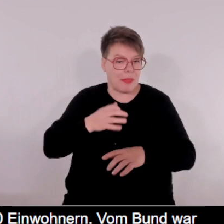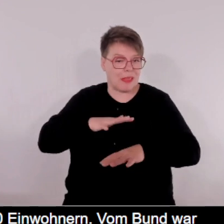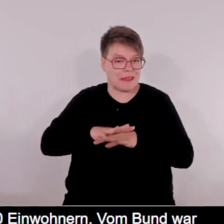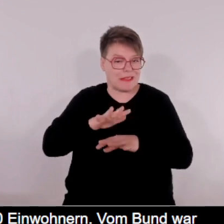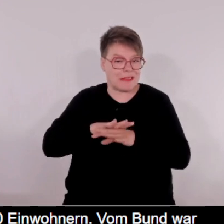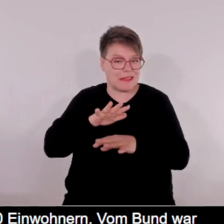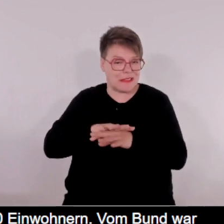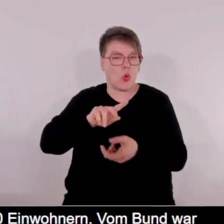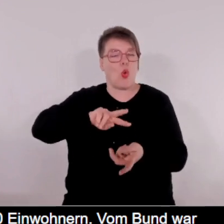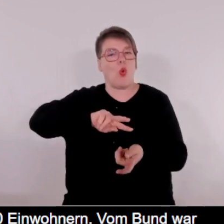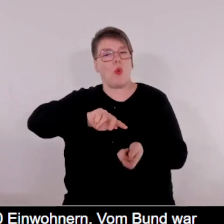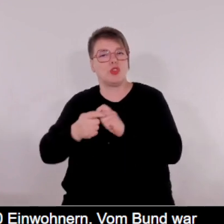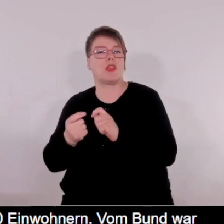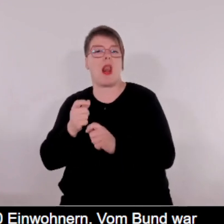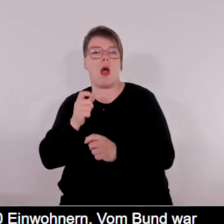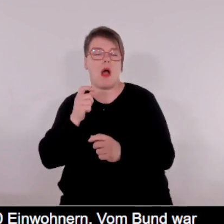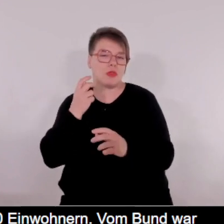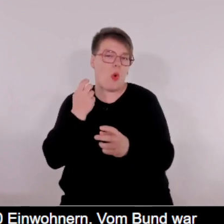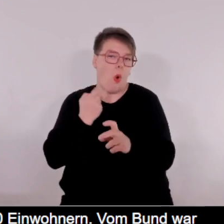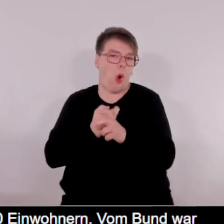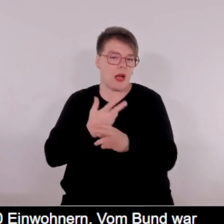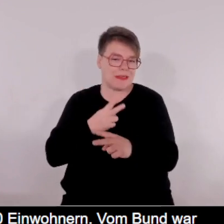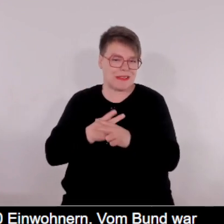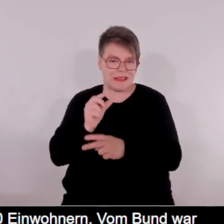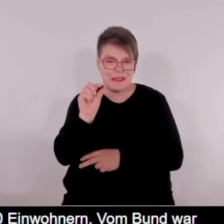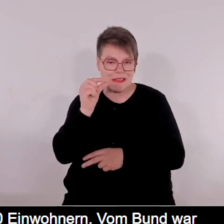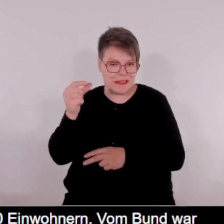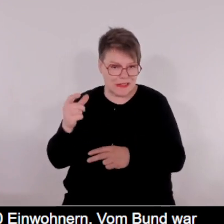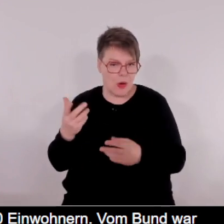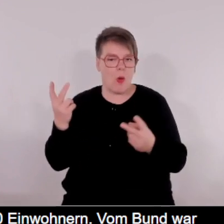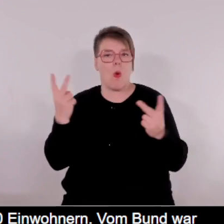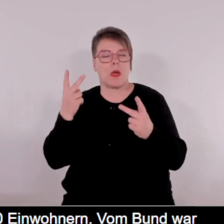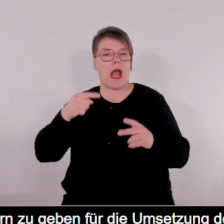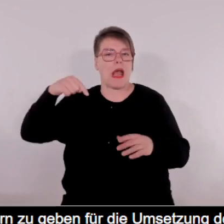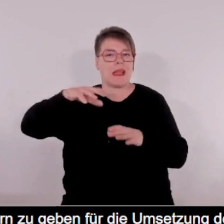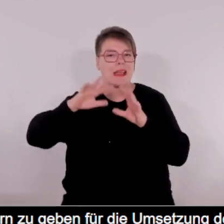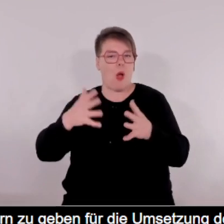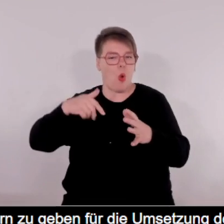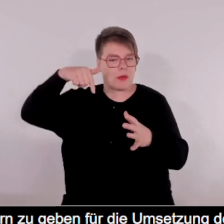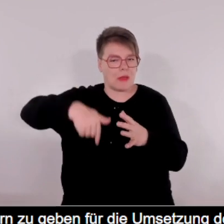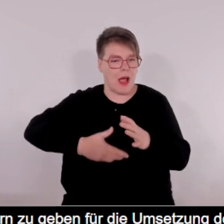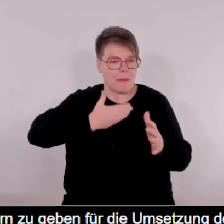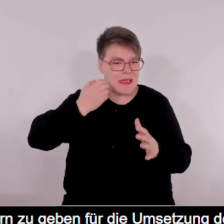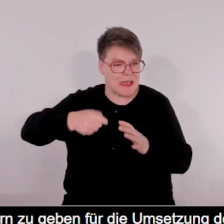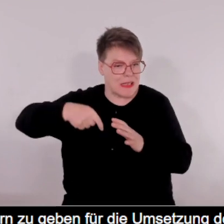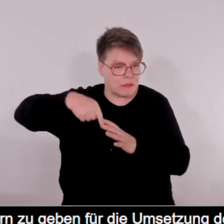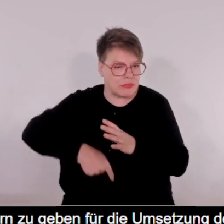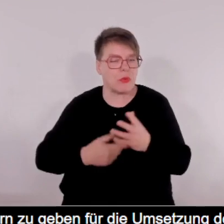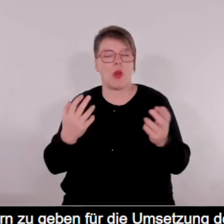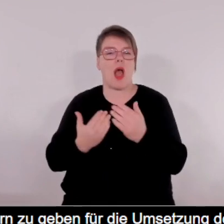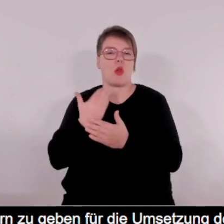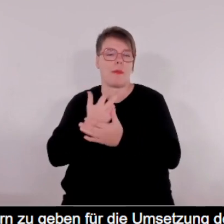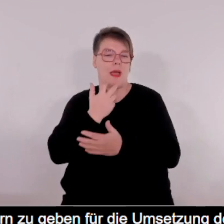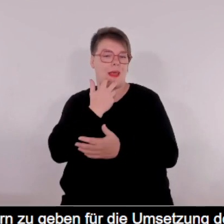Die Kommunen müssen dann vor Ort umsetzen. Wir erwarten hierzu natürlich dann auch Staatszuschüsse. Also in